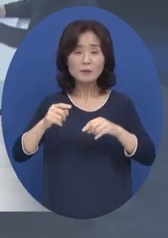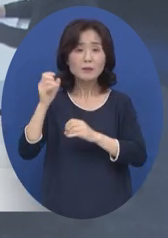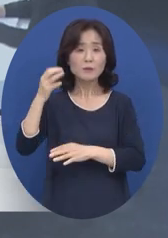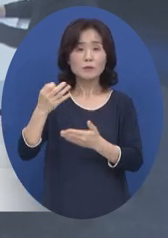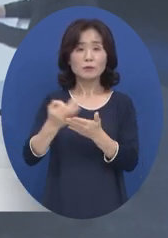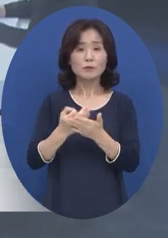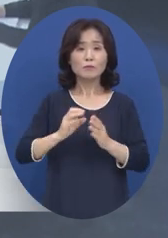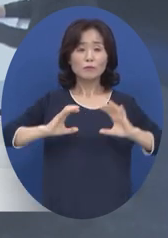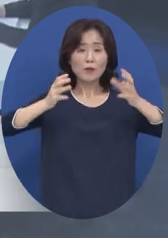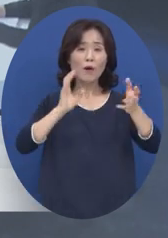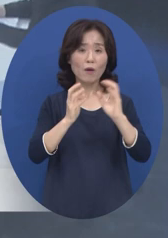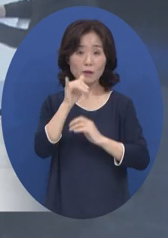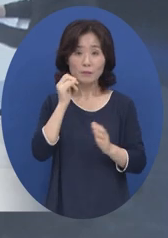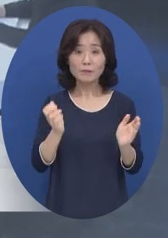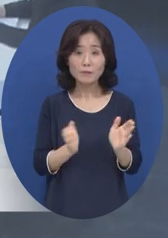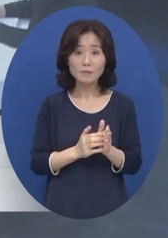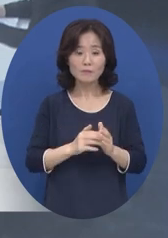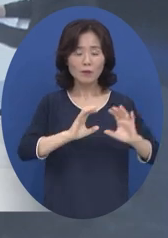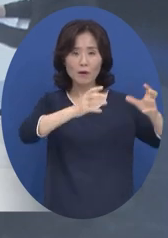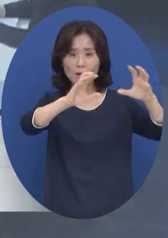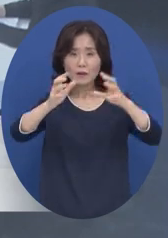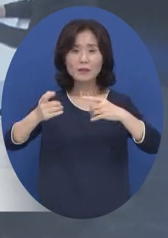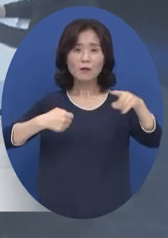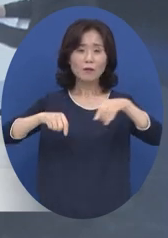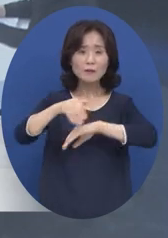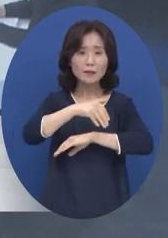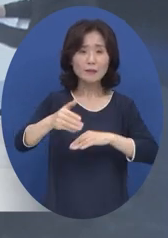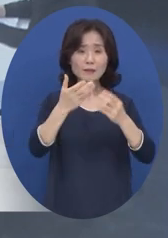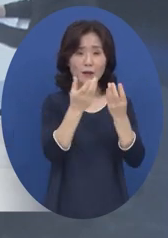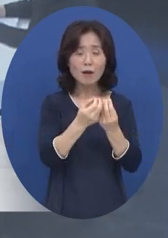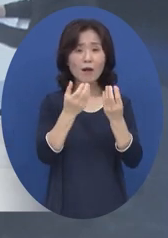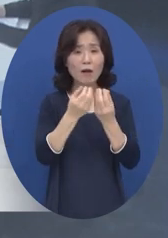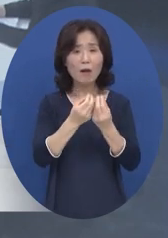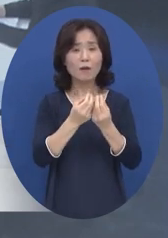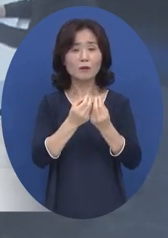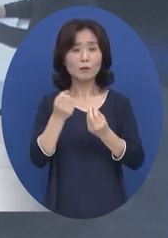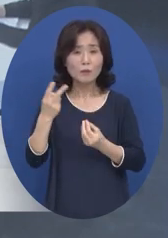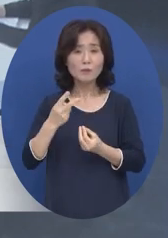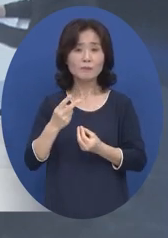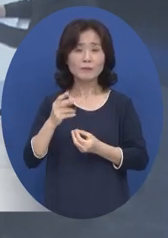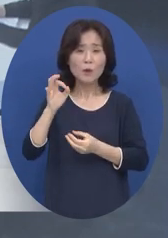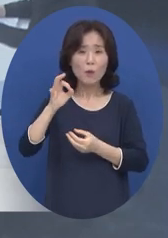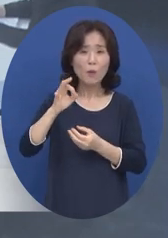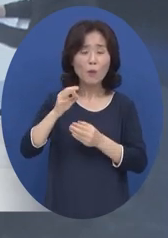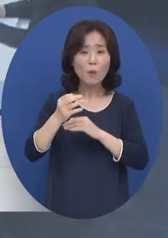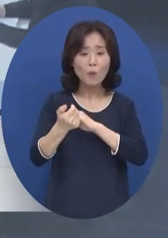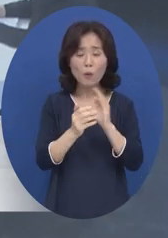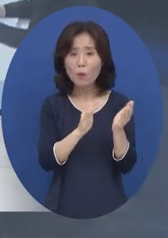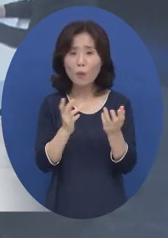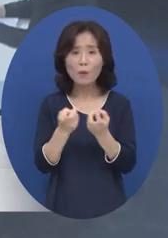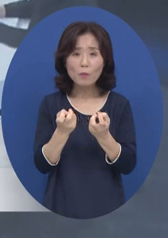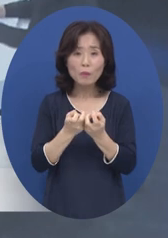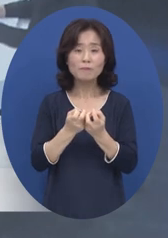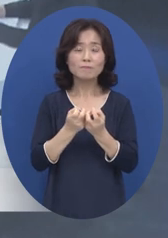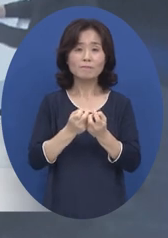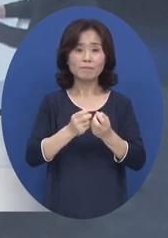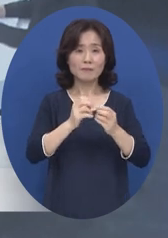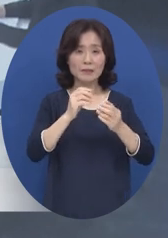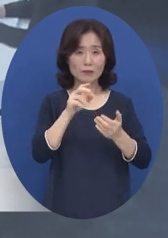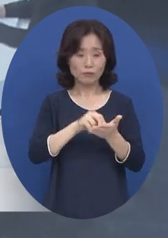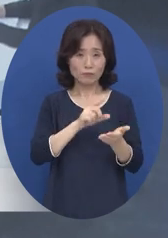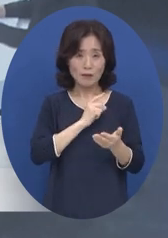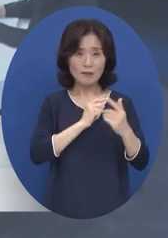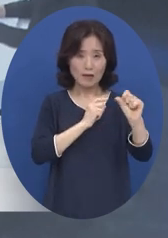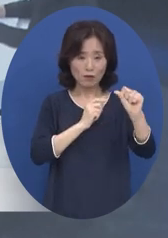컨퍼런스가 열렸습니다 각국의 정책 실험 사례 부터 재원 조달 전략 지역화폐 등 5개 세션의 나눠 심도있는